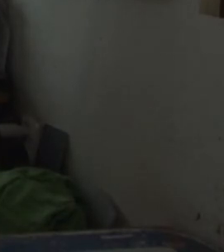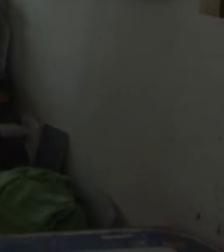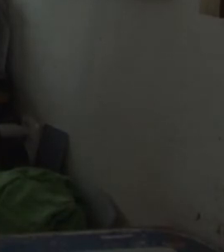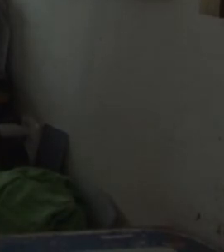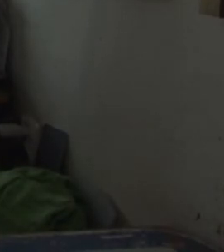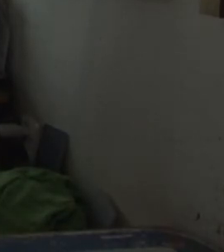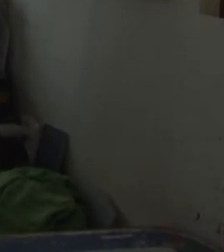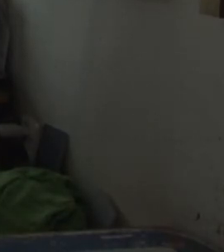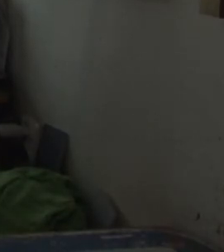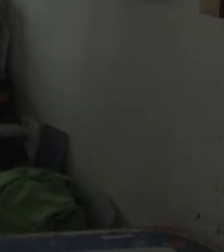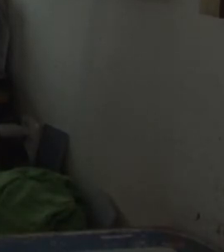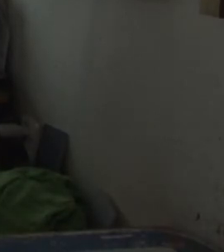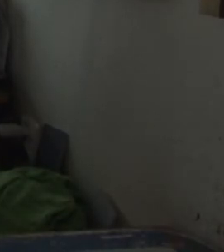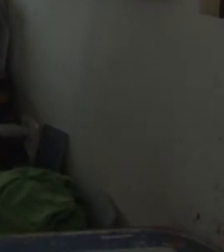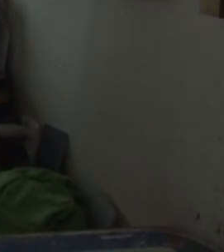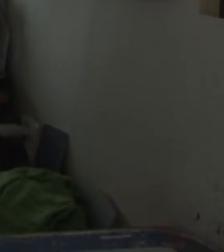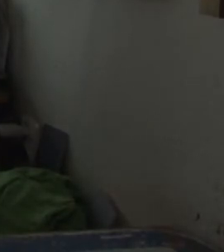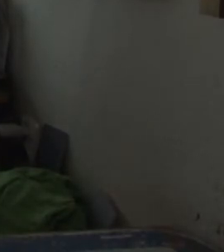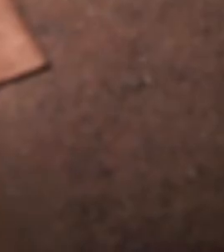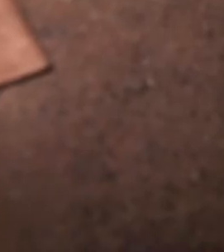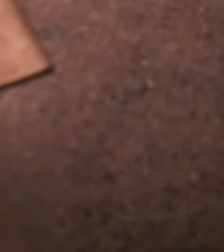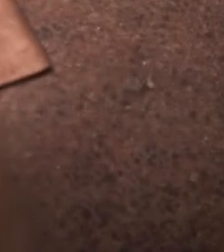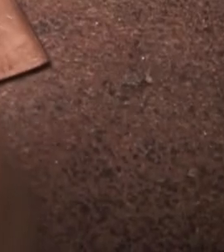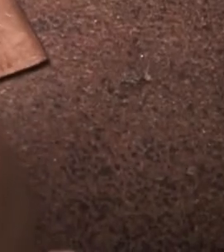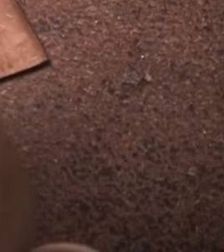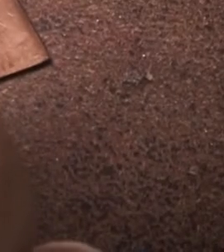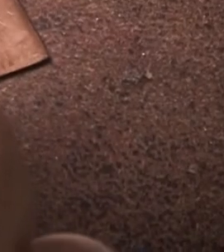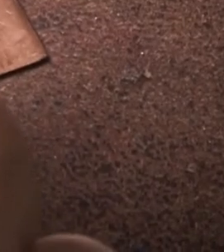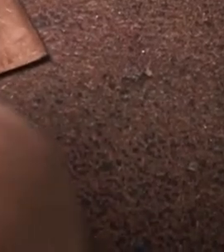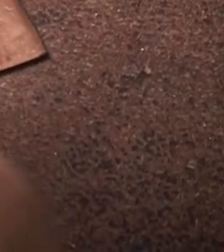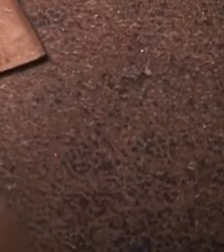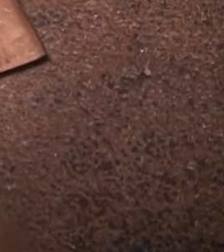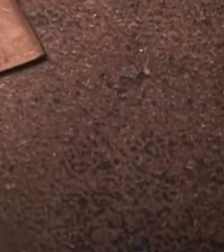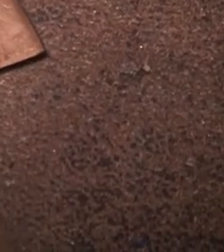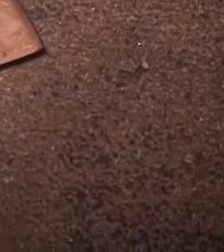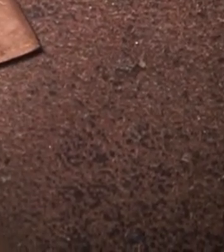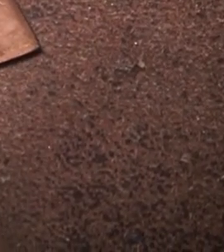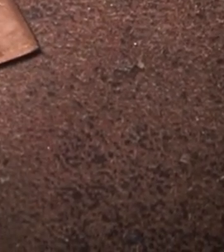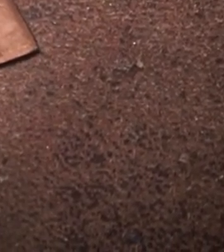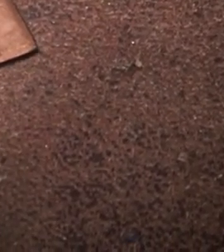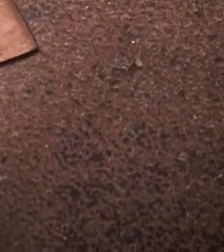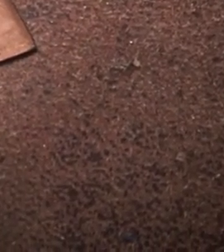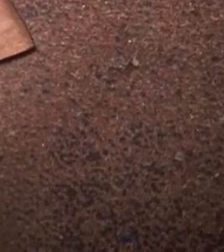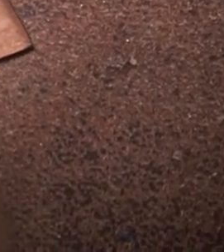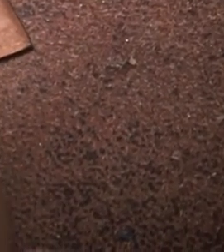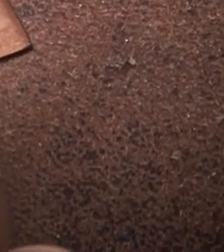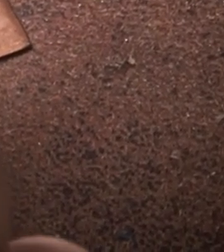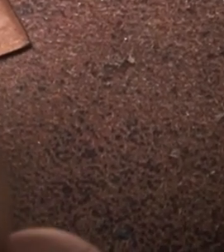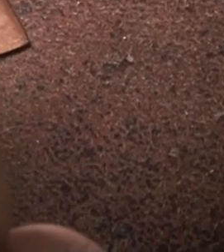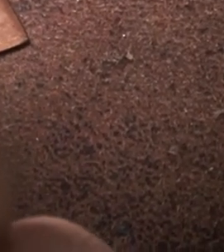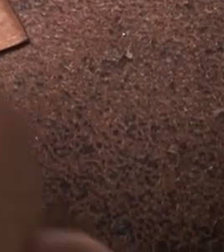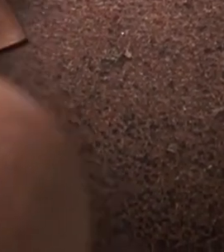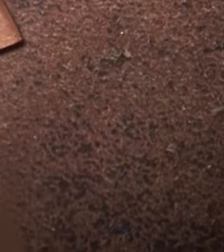odbiorców i kolekcjonerów. Dla artysty mała forma graficzna ma niezwykły urok, wymaga skupienia i kontemplacji, można w niej zawrzeć wszystko,